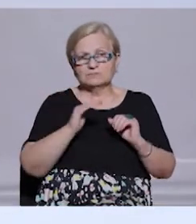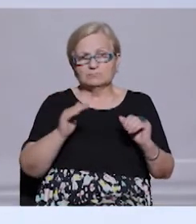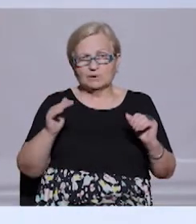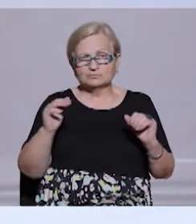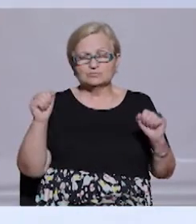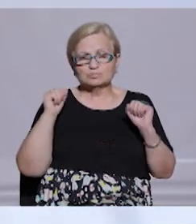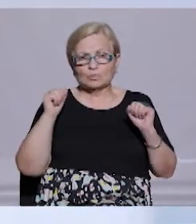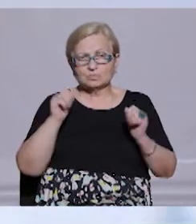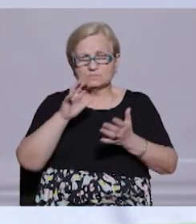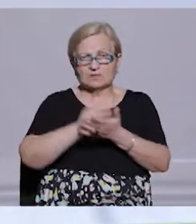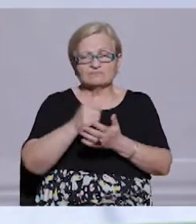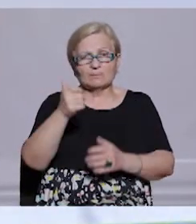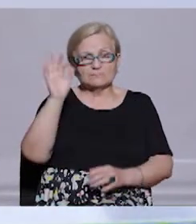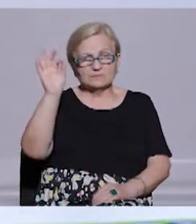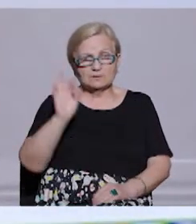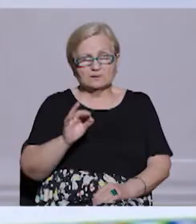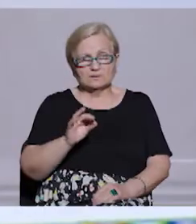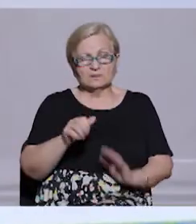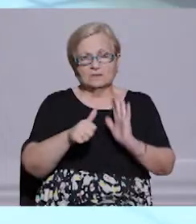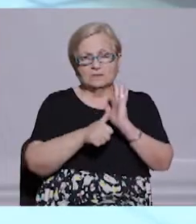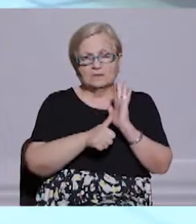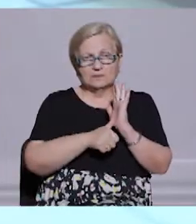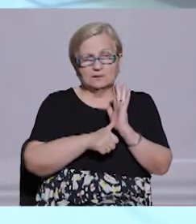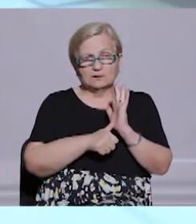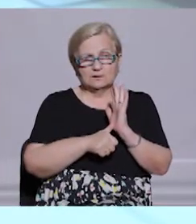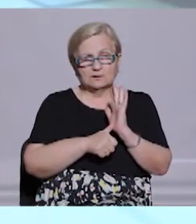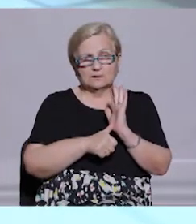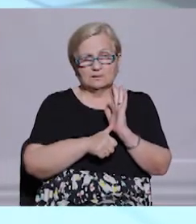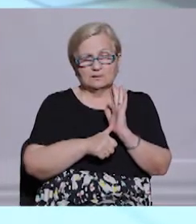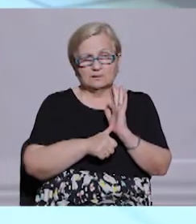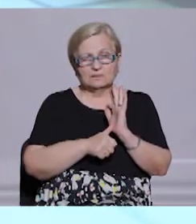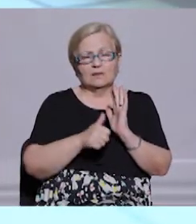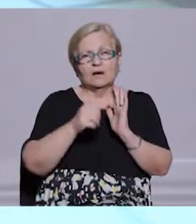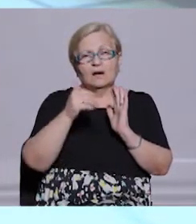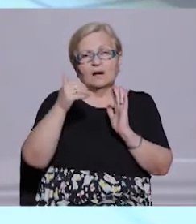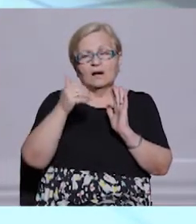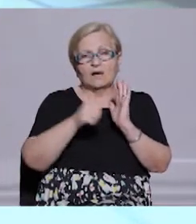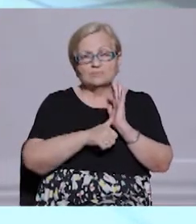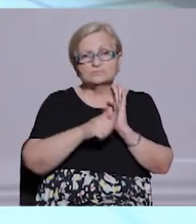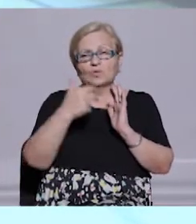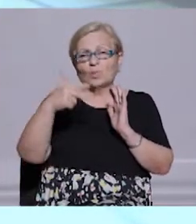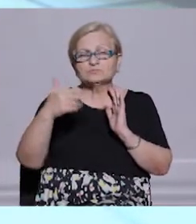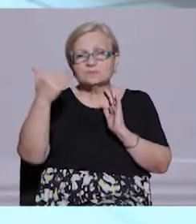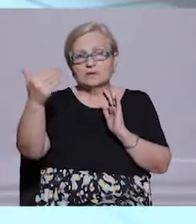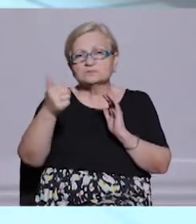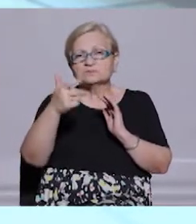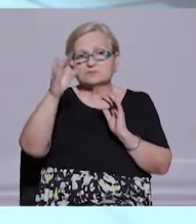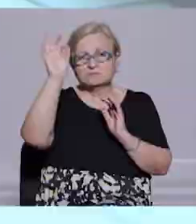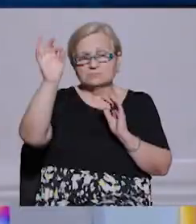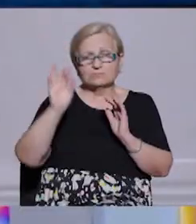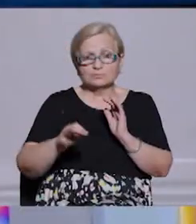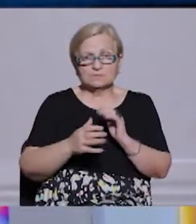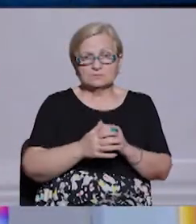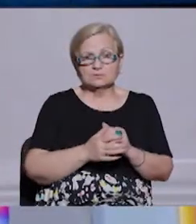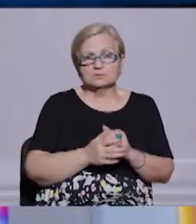დაკავებული სპორტით? ანუ 6-30-დან, ანუ 6-30-ის რამდენი პროცენტია? რა ნაწილია